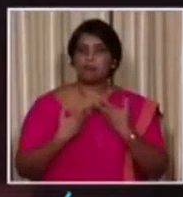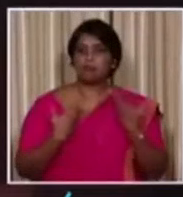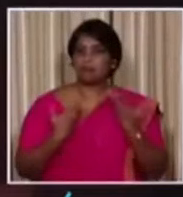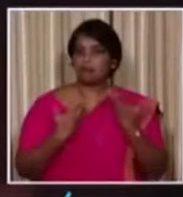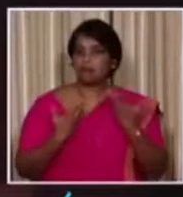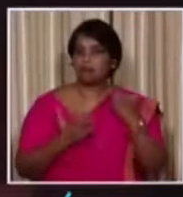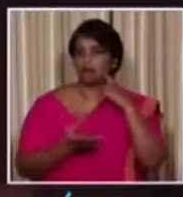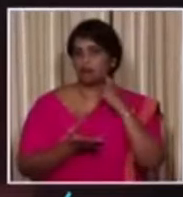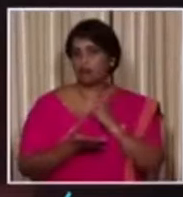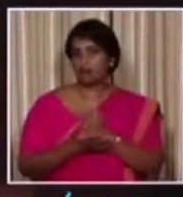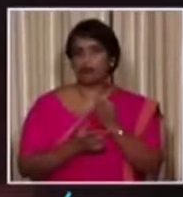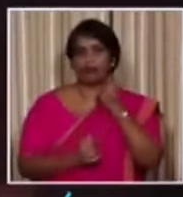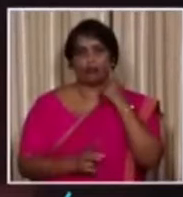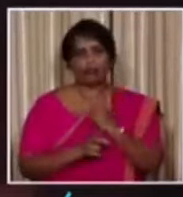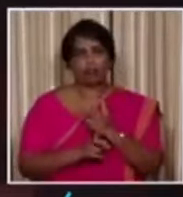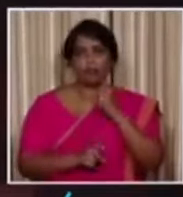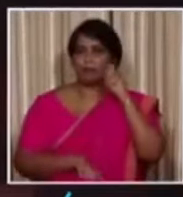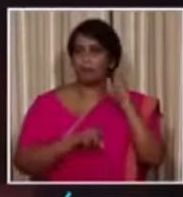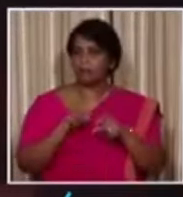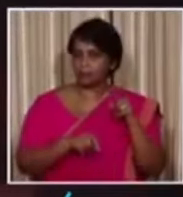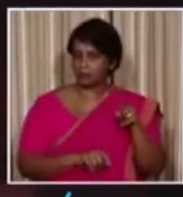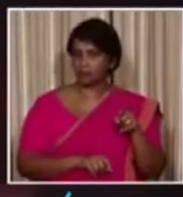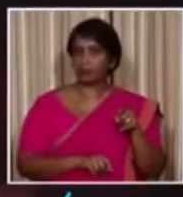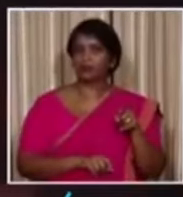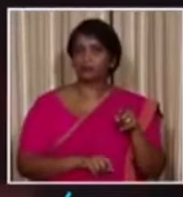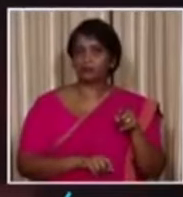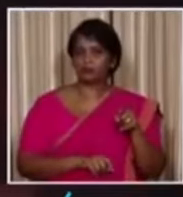නොහැකියාවෙන් පෙළෙන නැති බැරි ජනතාවට